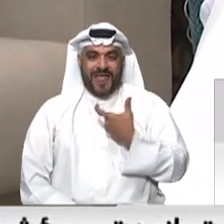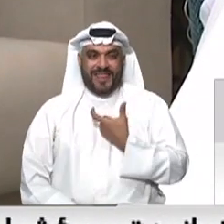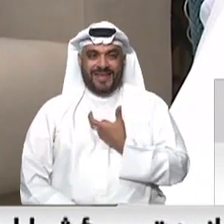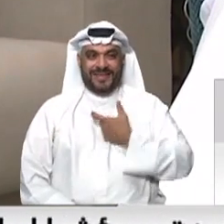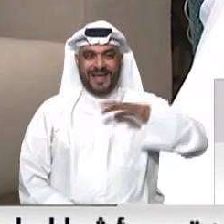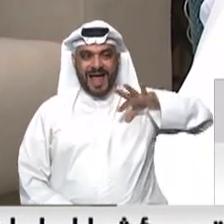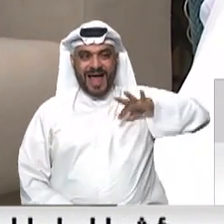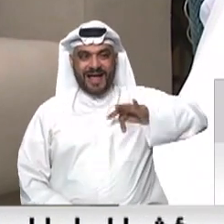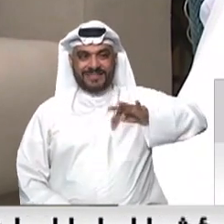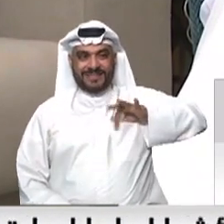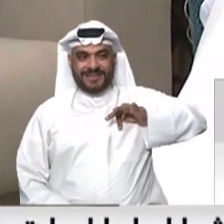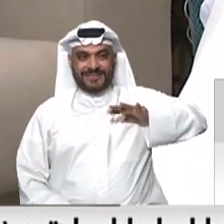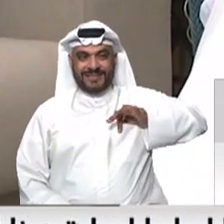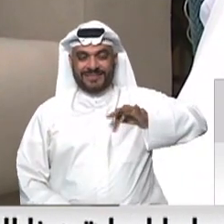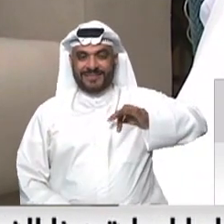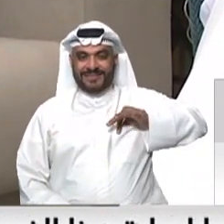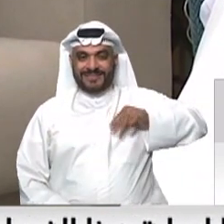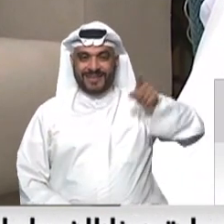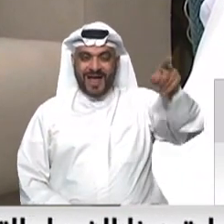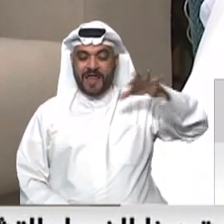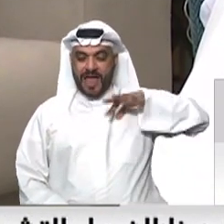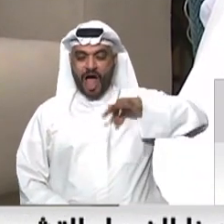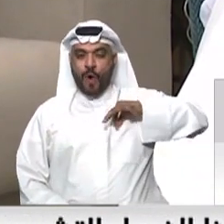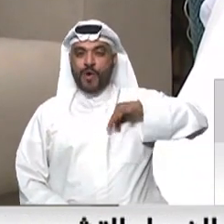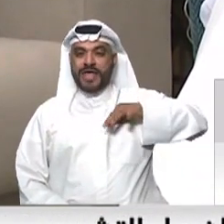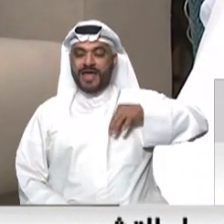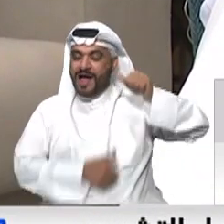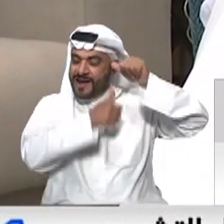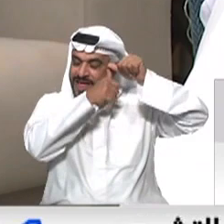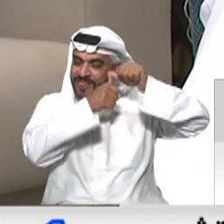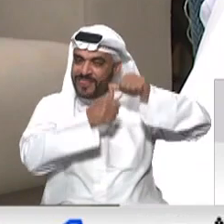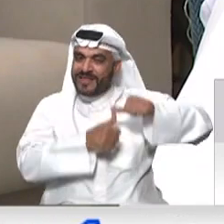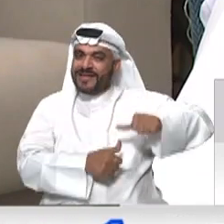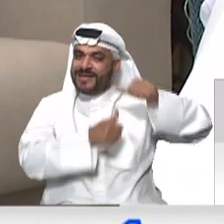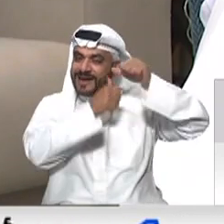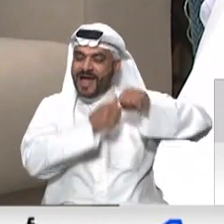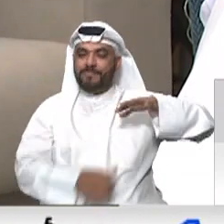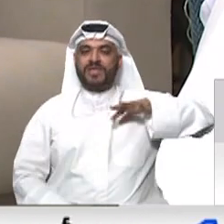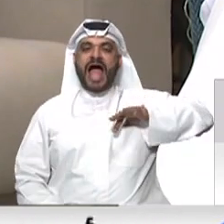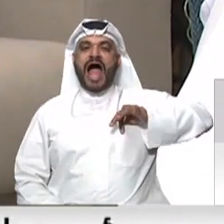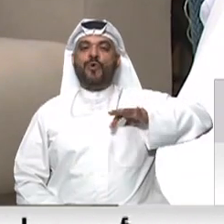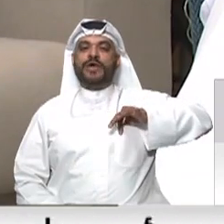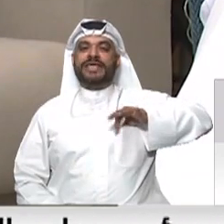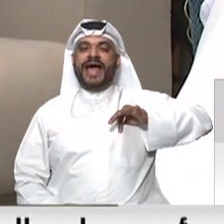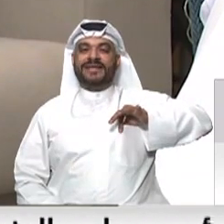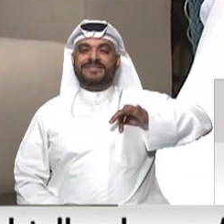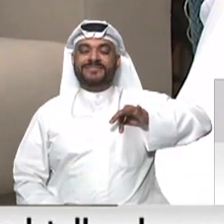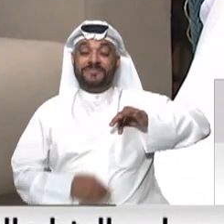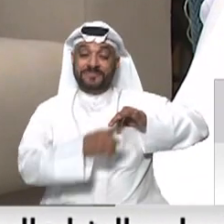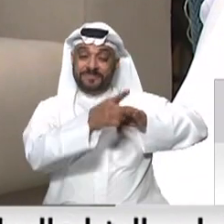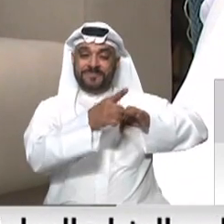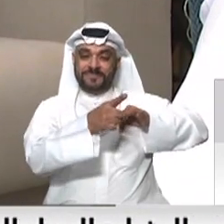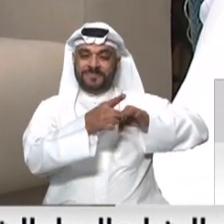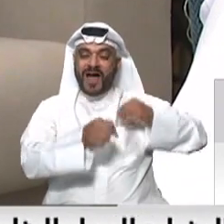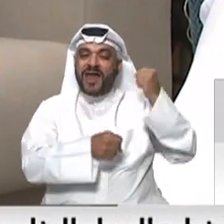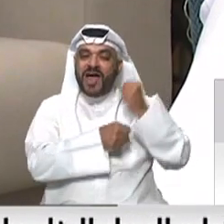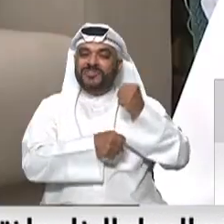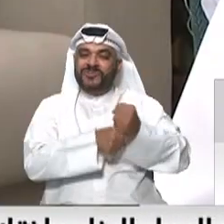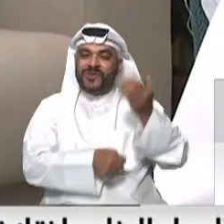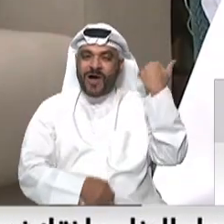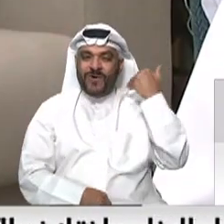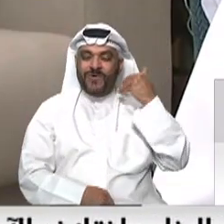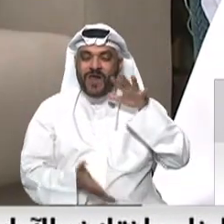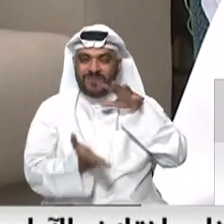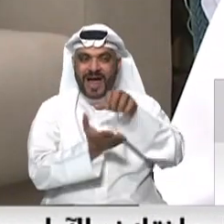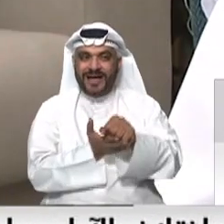32 سنة محتفظ فيها الغزو، وكان لي الشرف أن أشتغل في المخبز الآلي عشان خدمة الوطن.